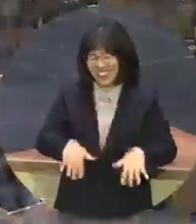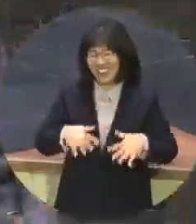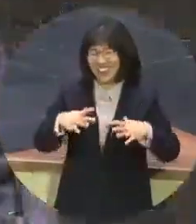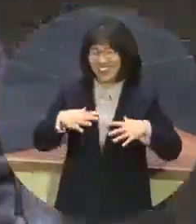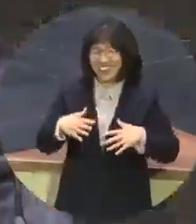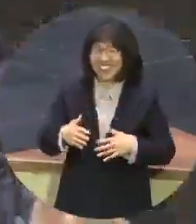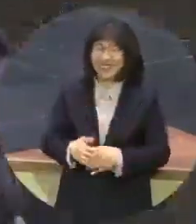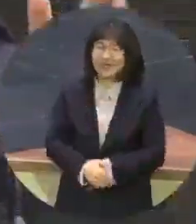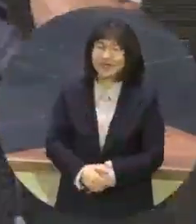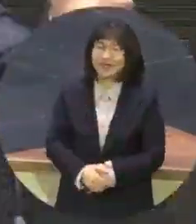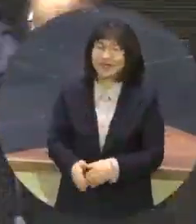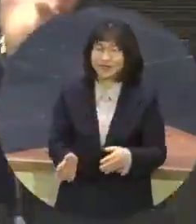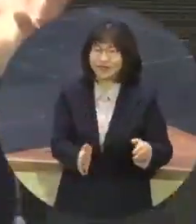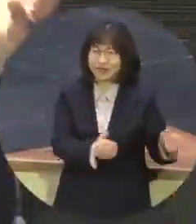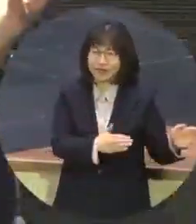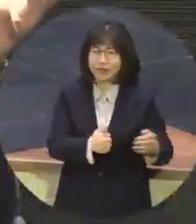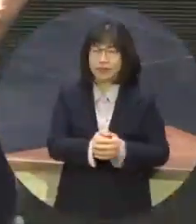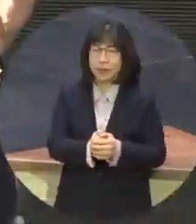그래가지고,